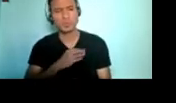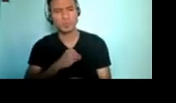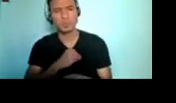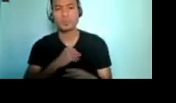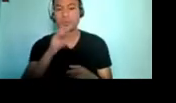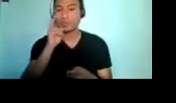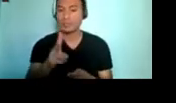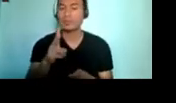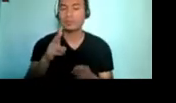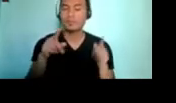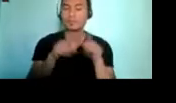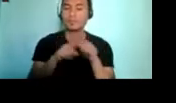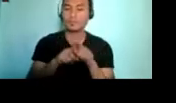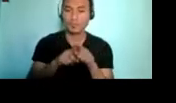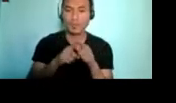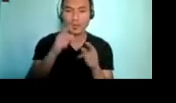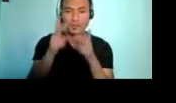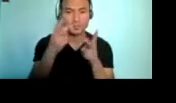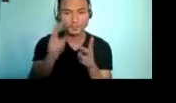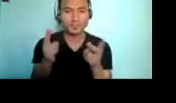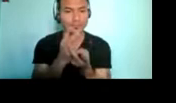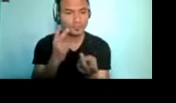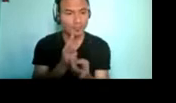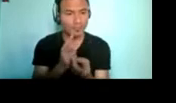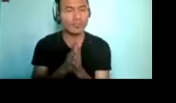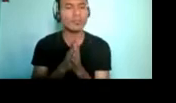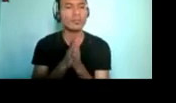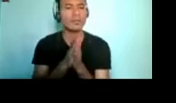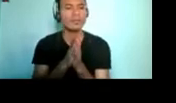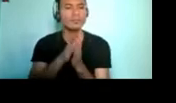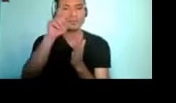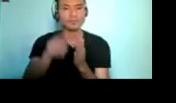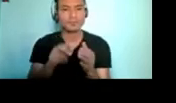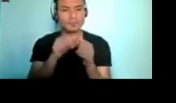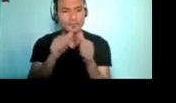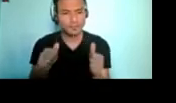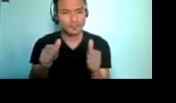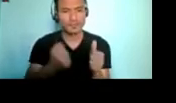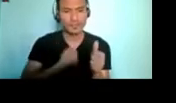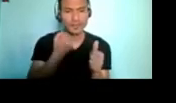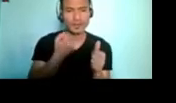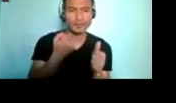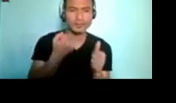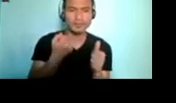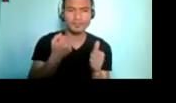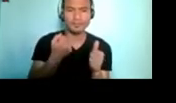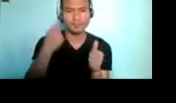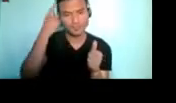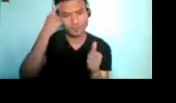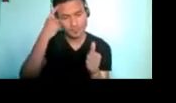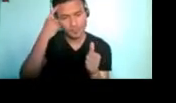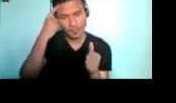हुन्छ त्यो खालको उसलाई अट्याकहरू आए जस्तो हुने होइन र अवस्थाअनुसार उसले चाहिँ आफ्नो के अरे सोच